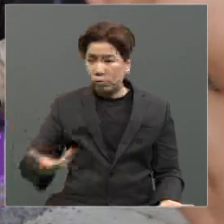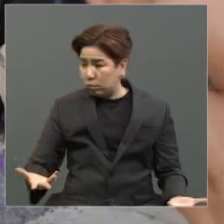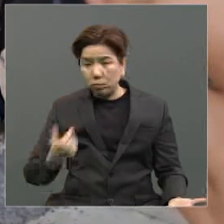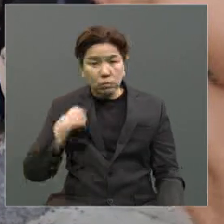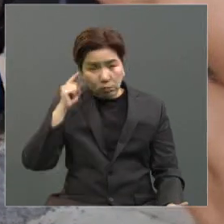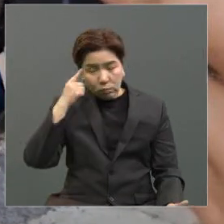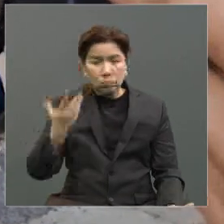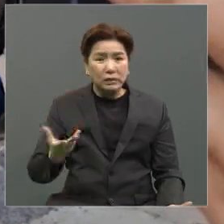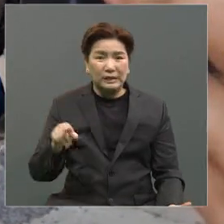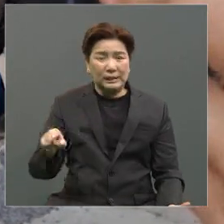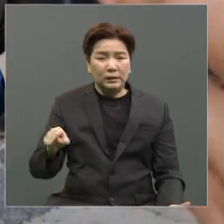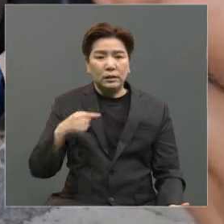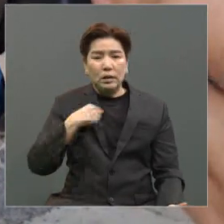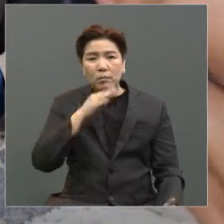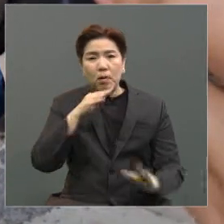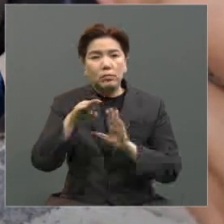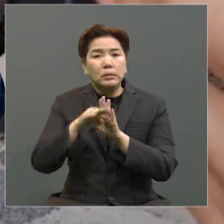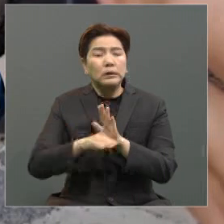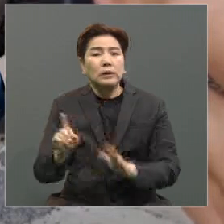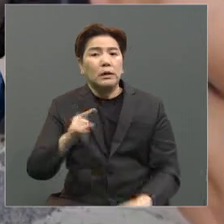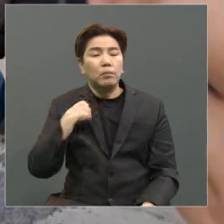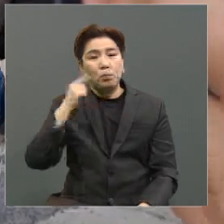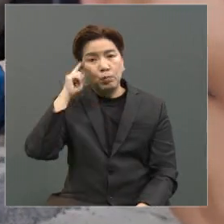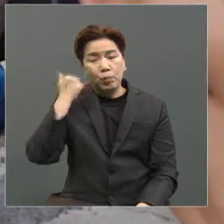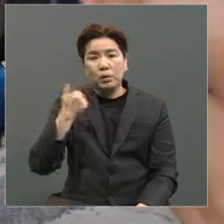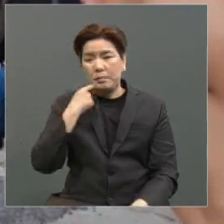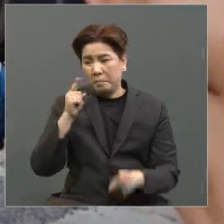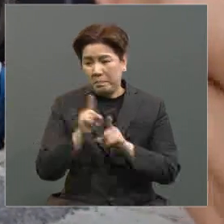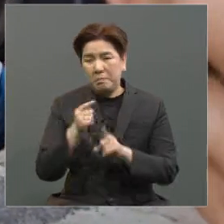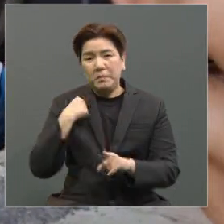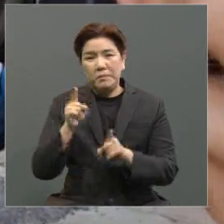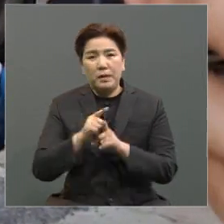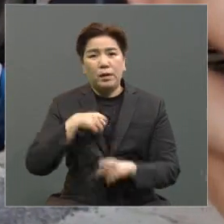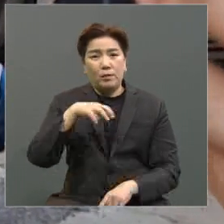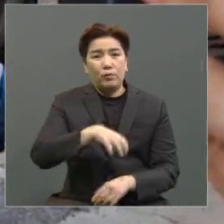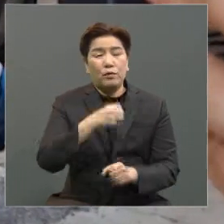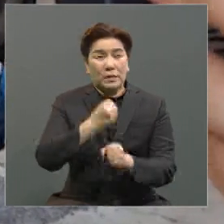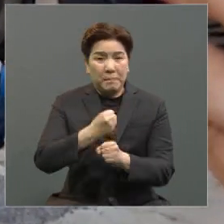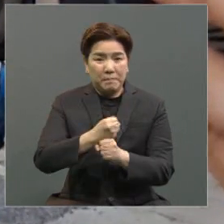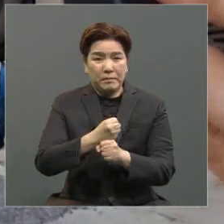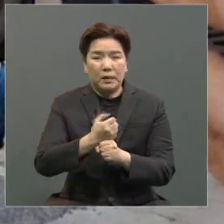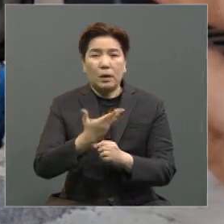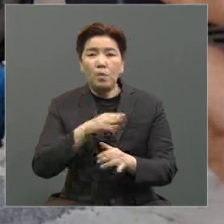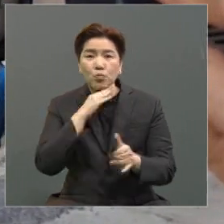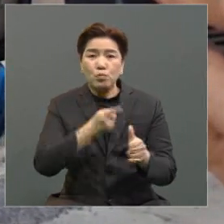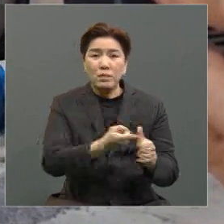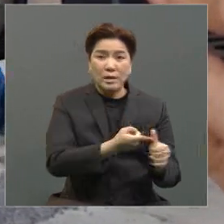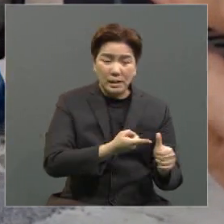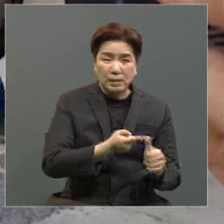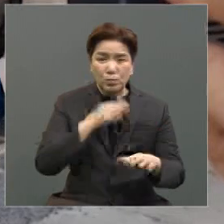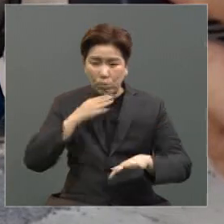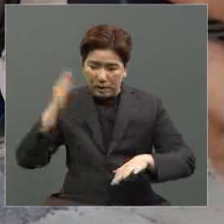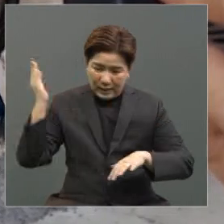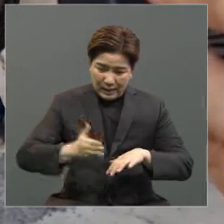ทราบเลยว่าปลอมมาจากขั้นตอนไหนเพราะว่ามันมีตั้งแต่ฟาร์มลงค่าเขียง